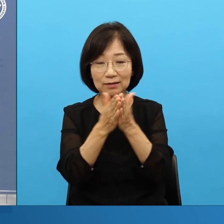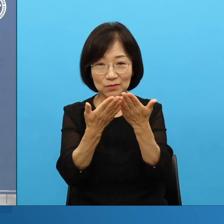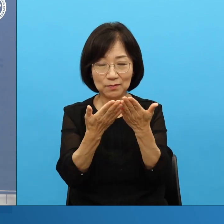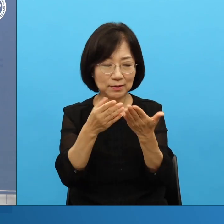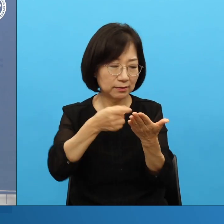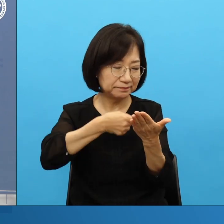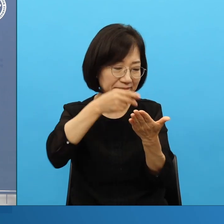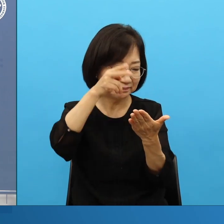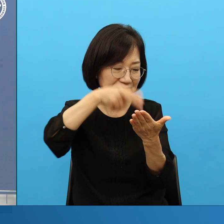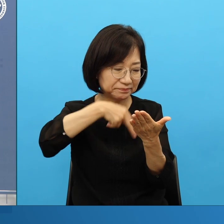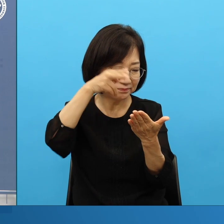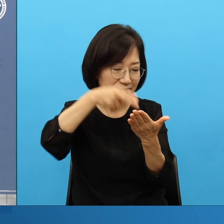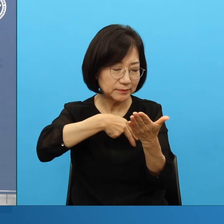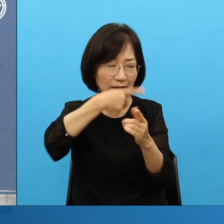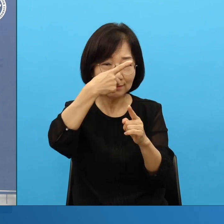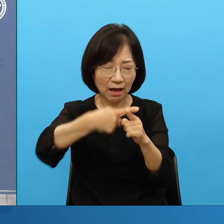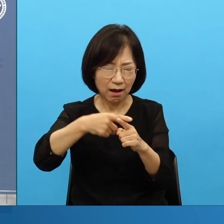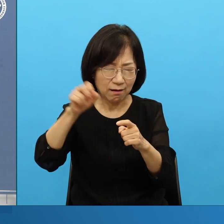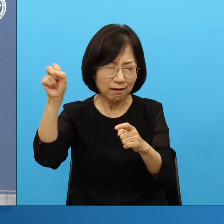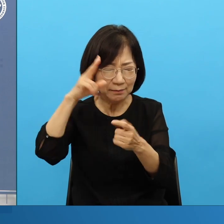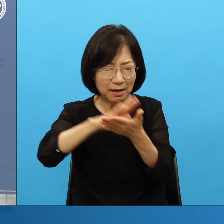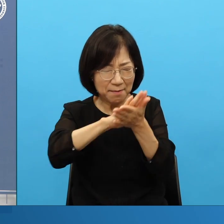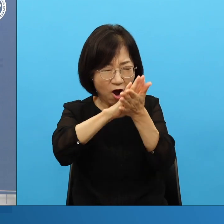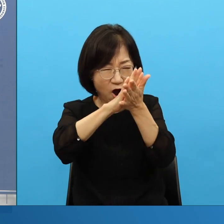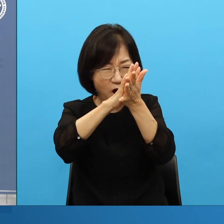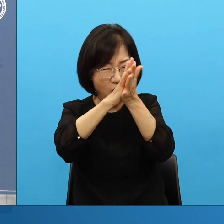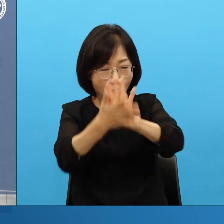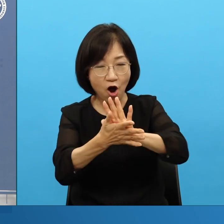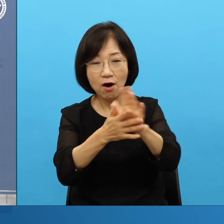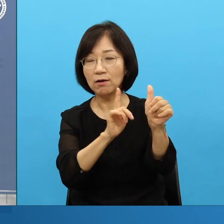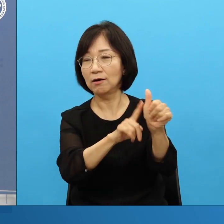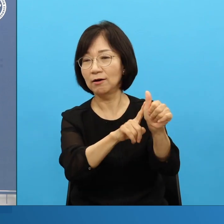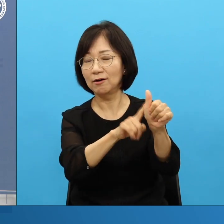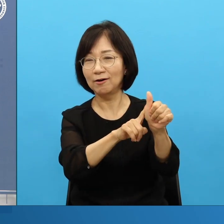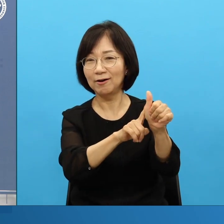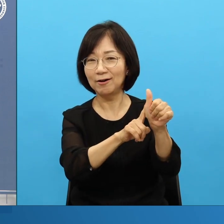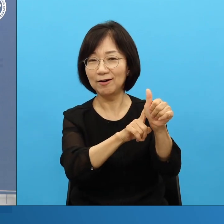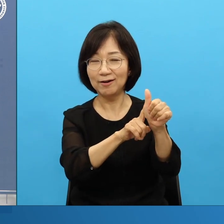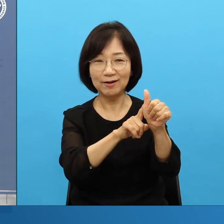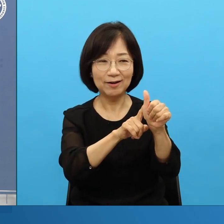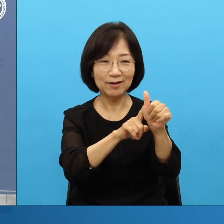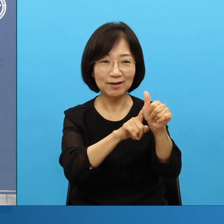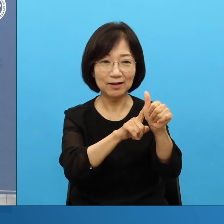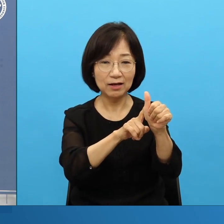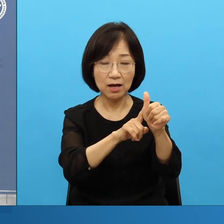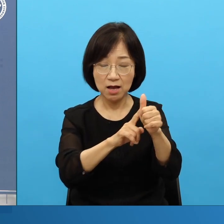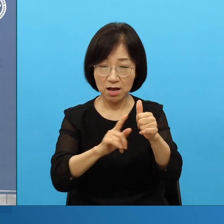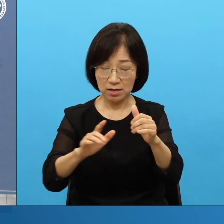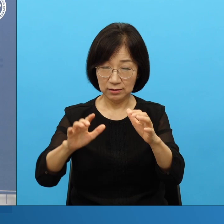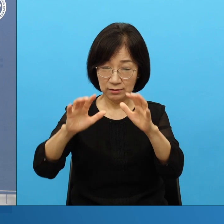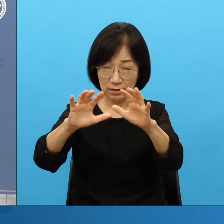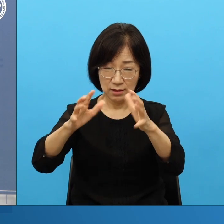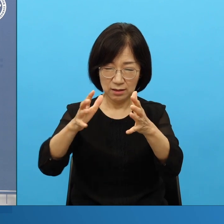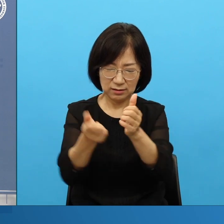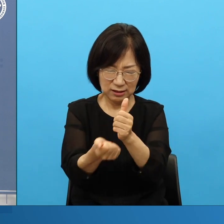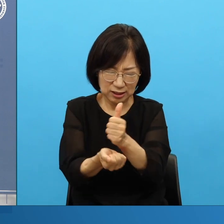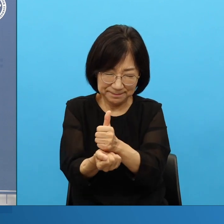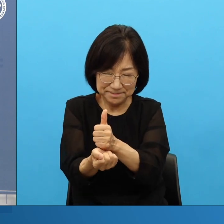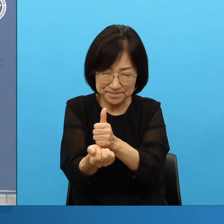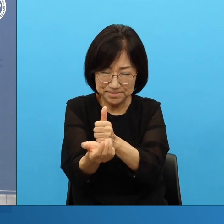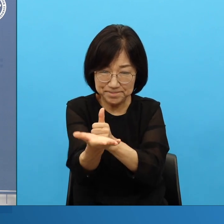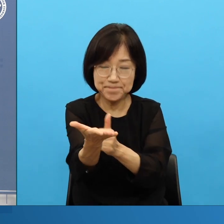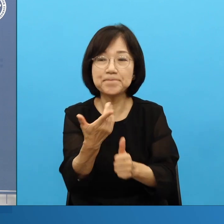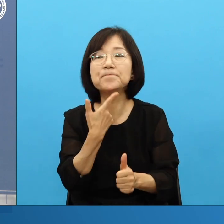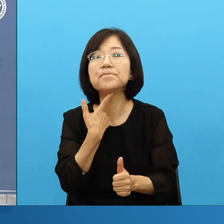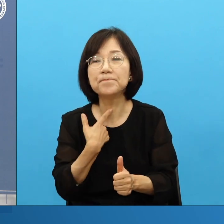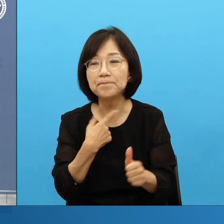look in the records, it says that he came and really changed by reading the book of Romans, but complete 세상을 change came to 바꾸는 일이 him. 벌어졌어요. A change where he was able to overturn